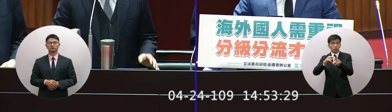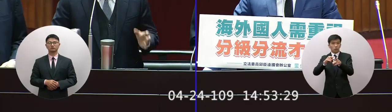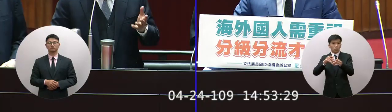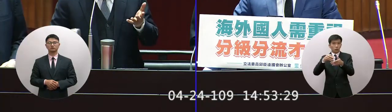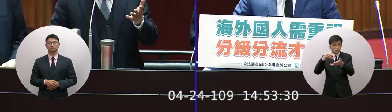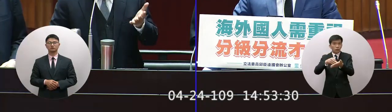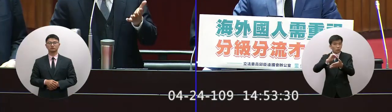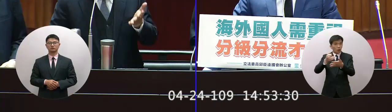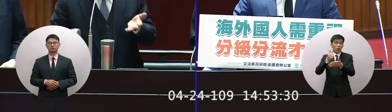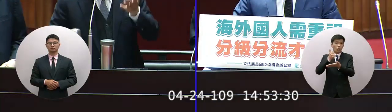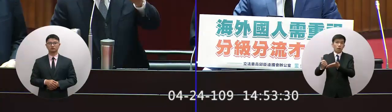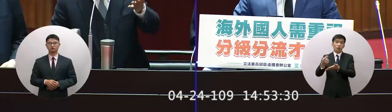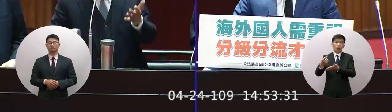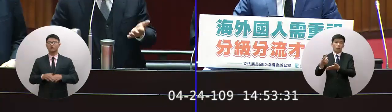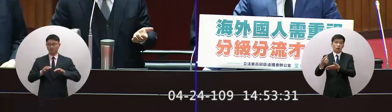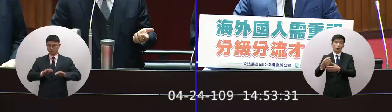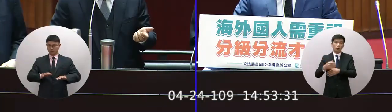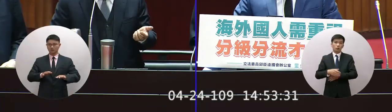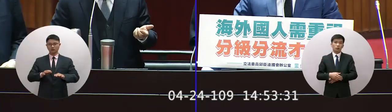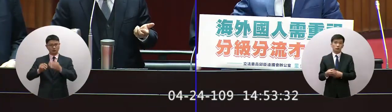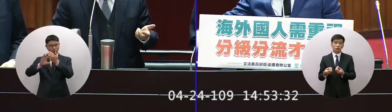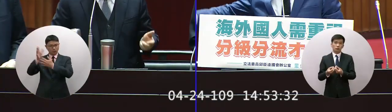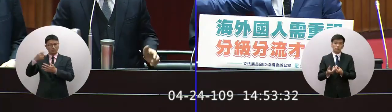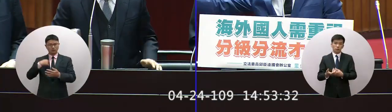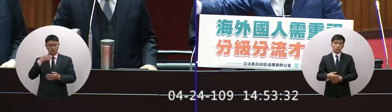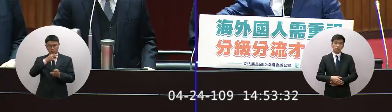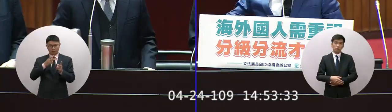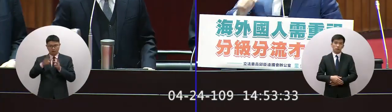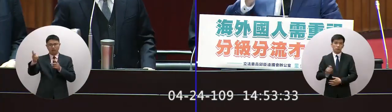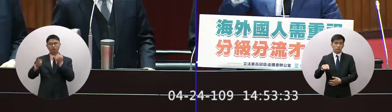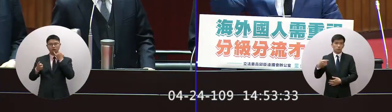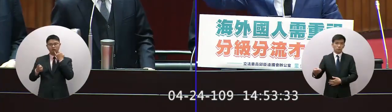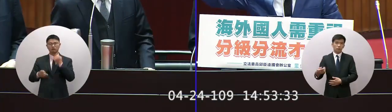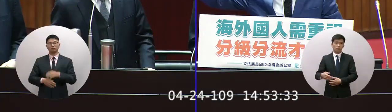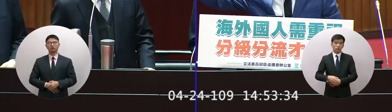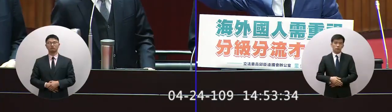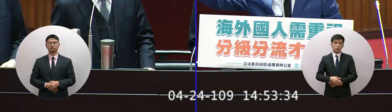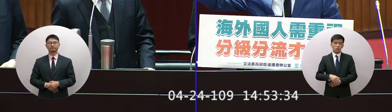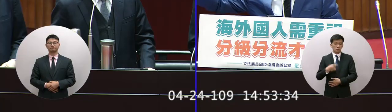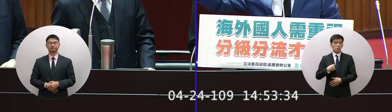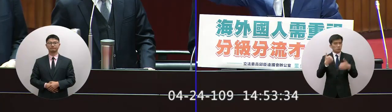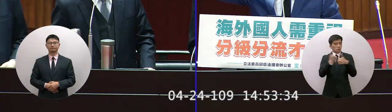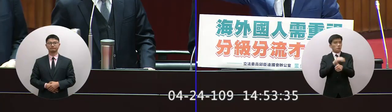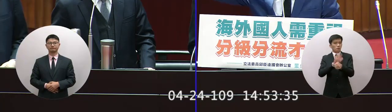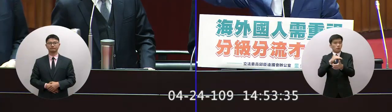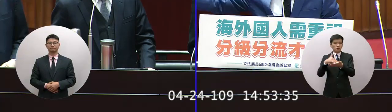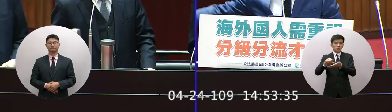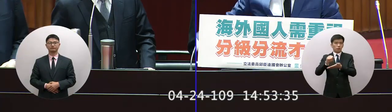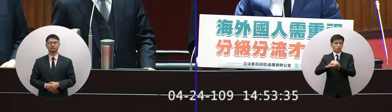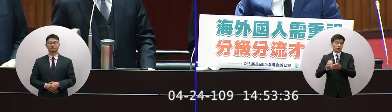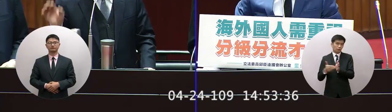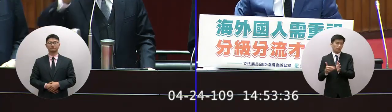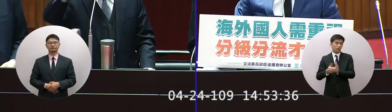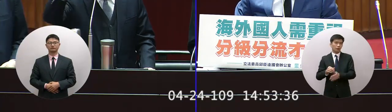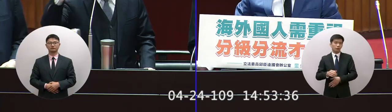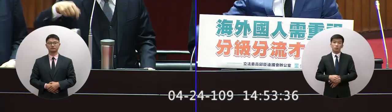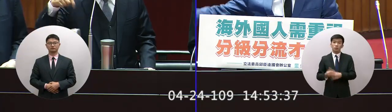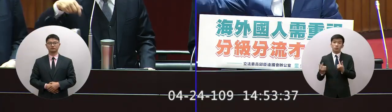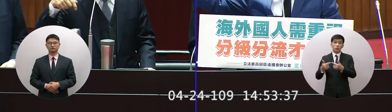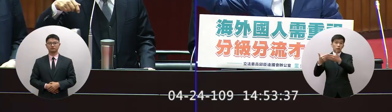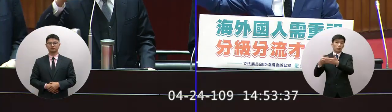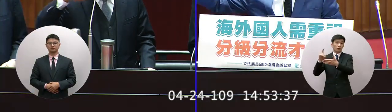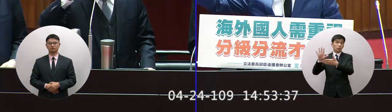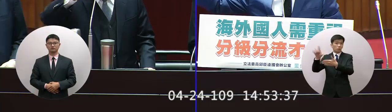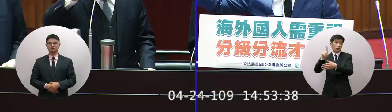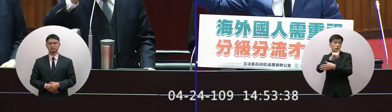他出口啊， 咱起码你了解我意思啊， 来，我们下一页。我都帮你统计了啦，吼！你除了中国大陆，他们自己有口罩